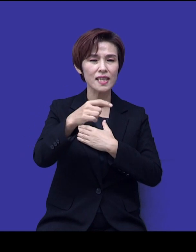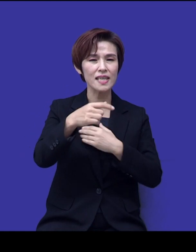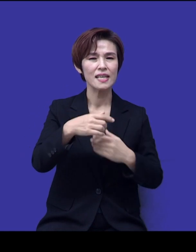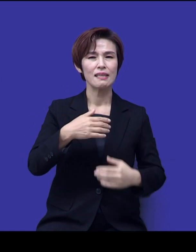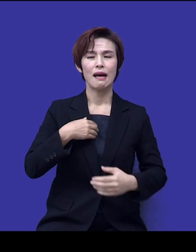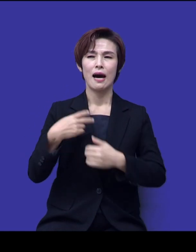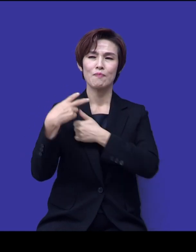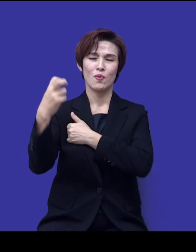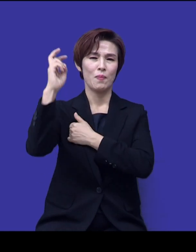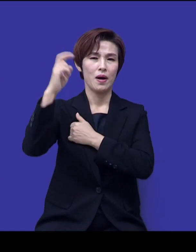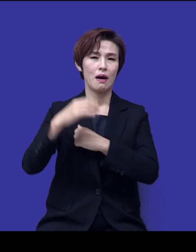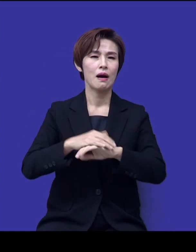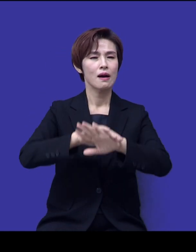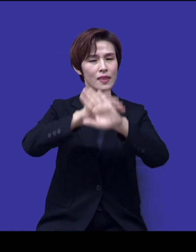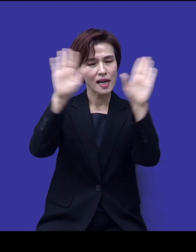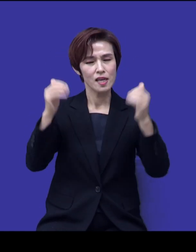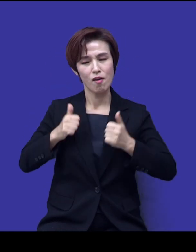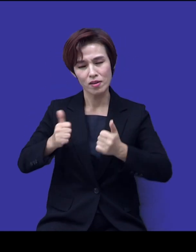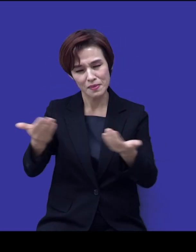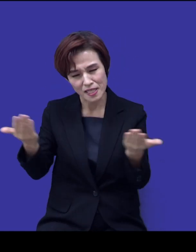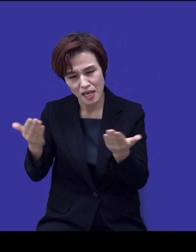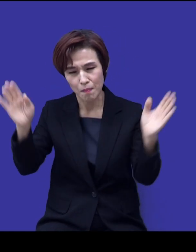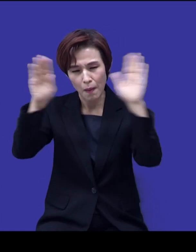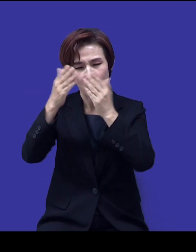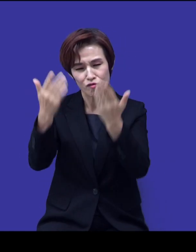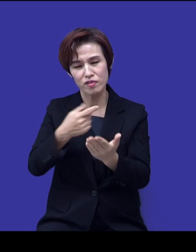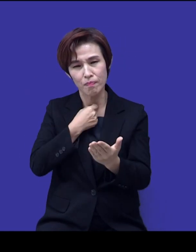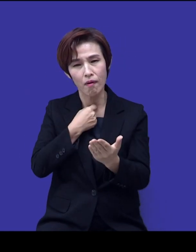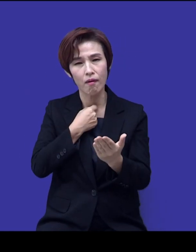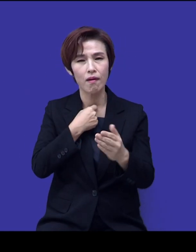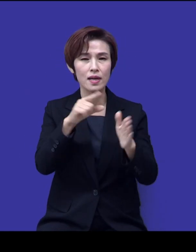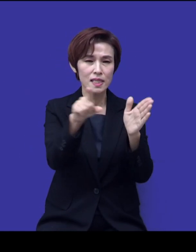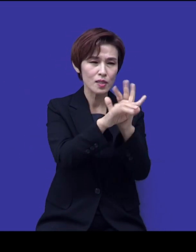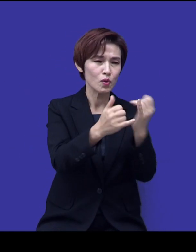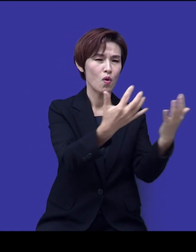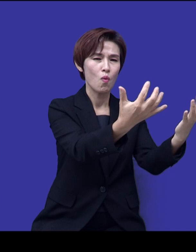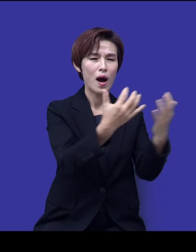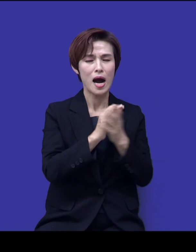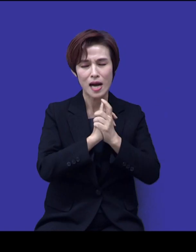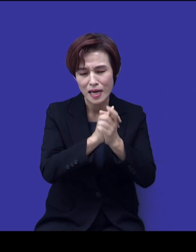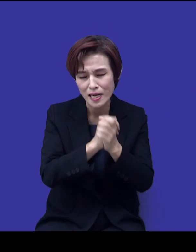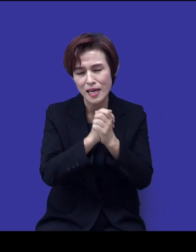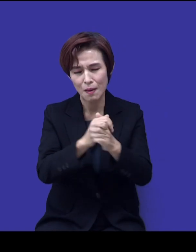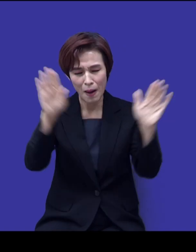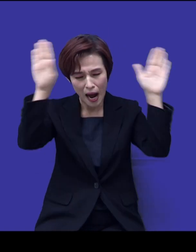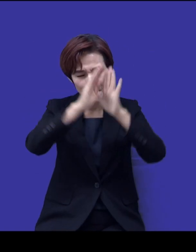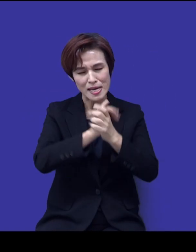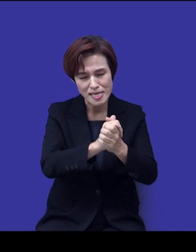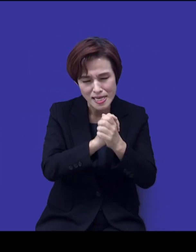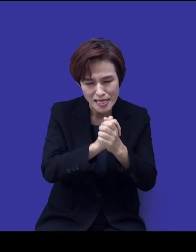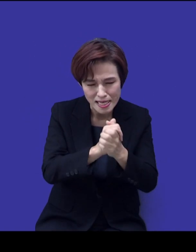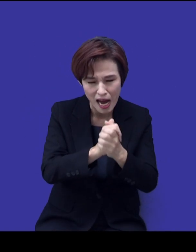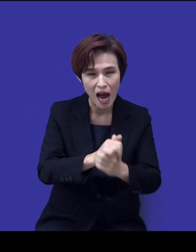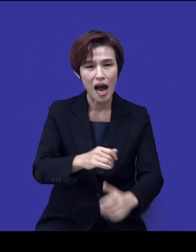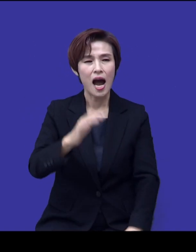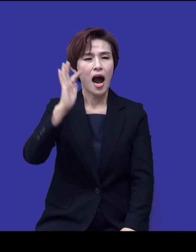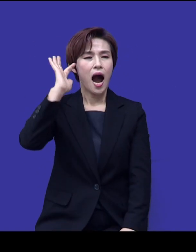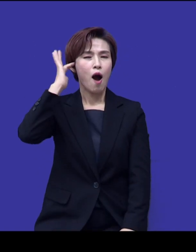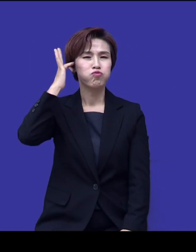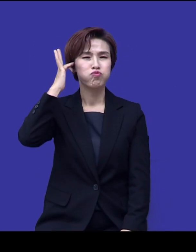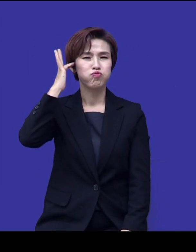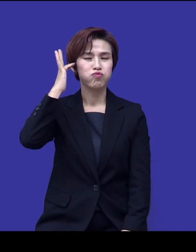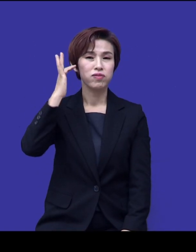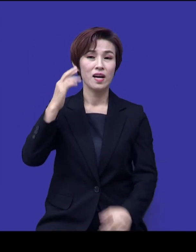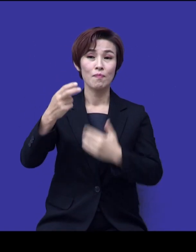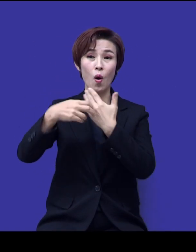아, 낮에 열심히 일어나 밤에 좀 쉬고 싶은데 저 밖에서 신도들이 와서 눈 뜨고 막 기도하고 이러니 그래서 병원에서 목사님